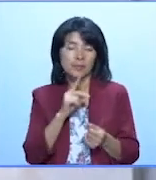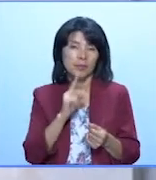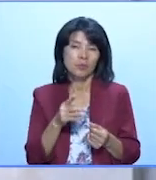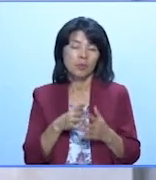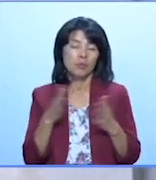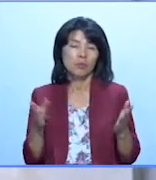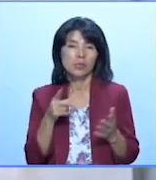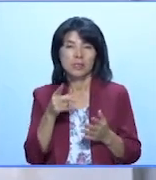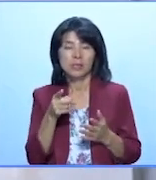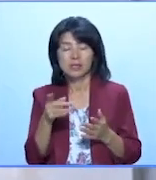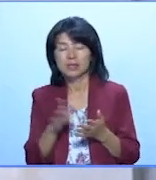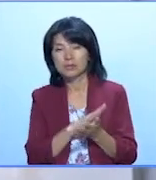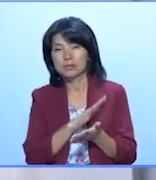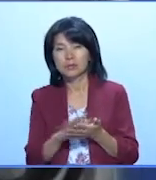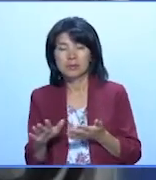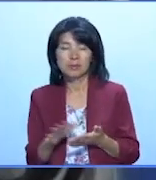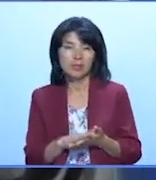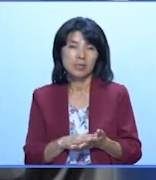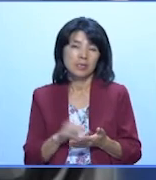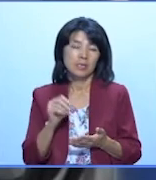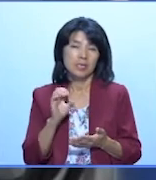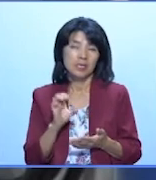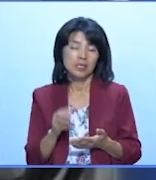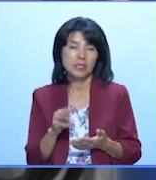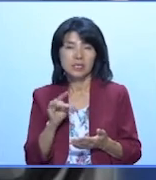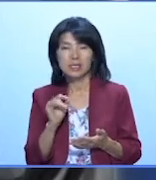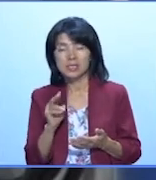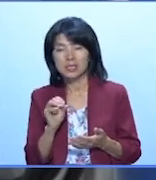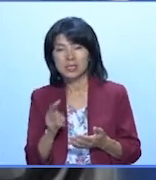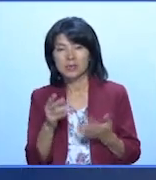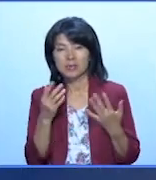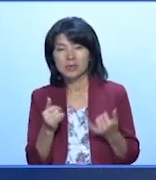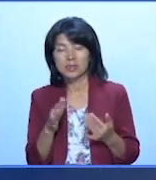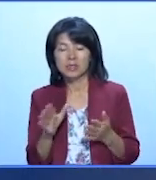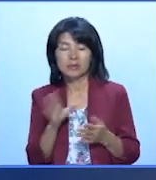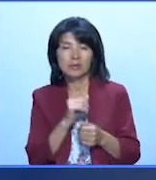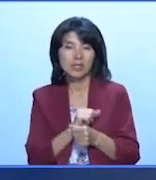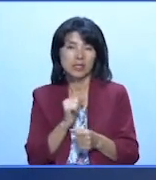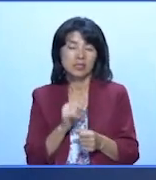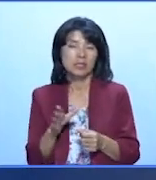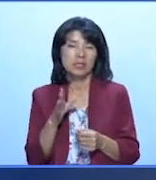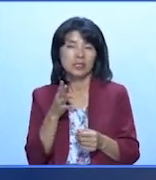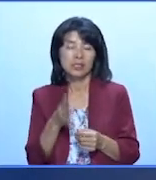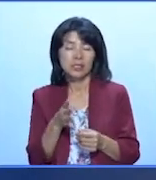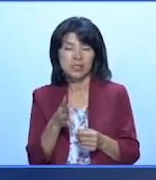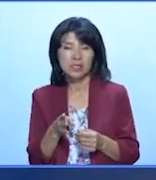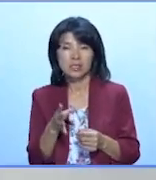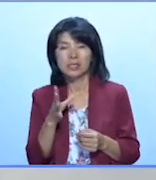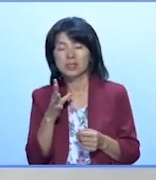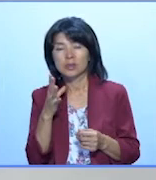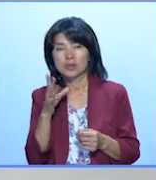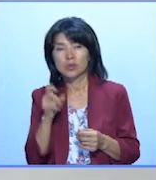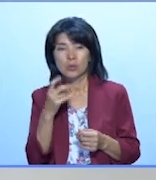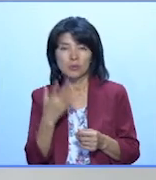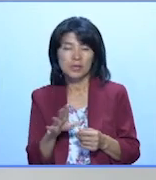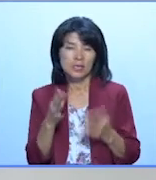человек, пользуются водой бесплатно в тестовом режиме. Производительность станции очистки воды составляет не менее 4150 кубометров в сутки.